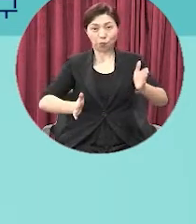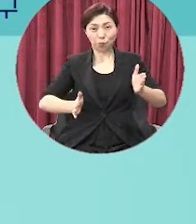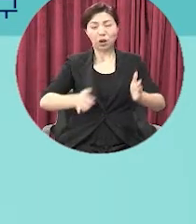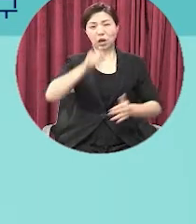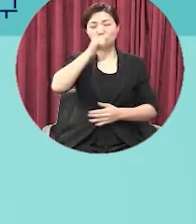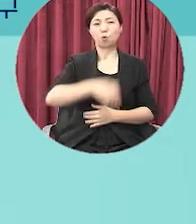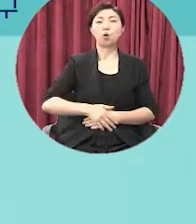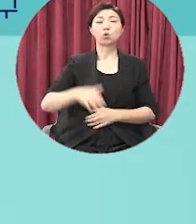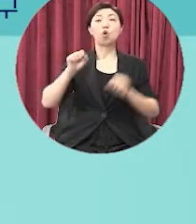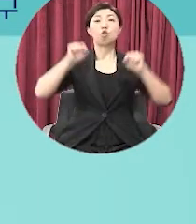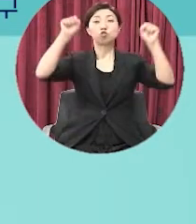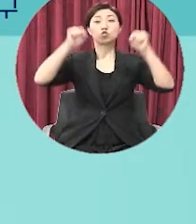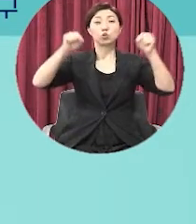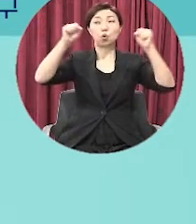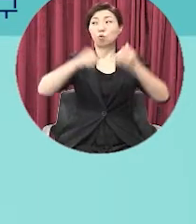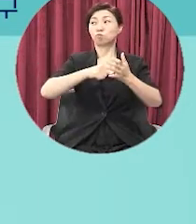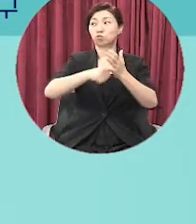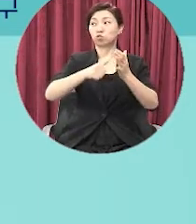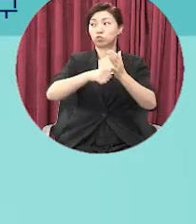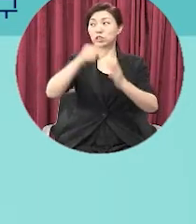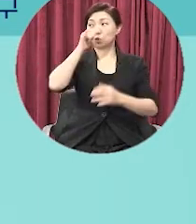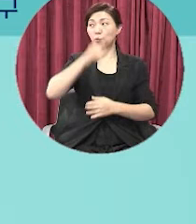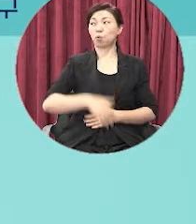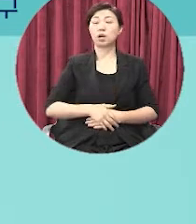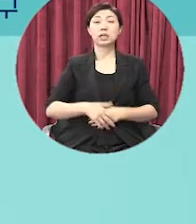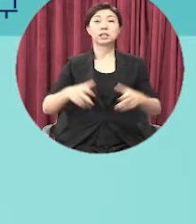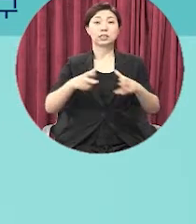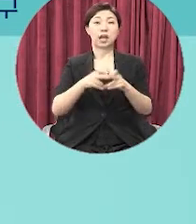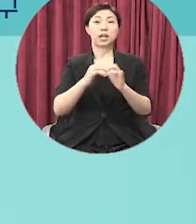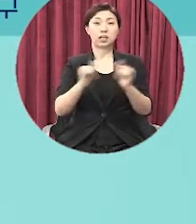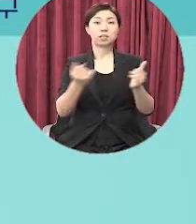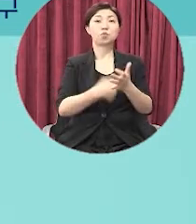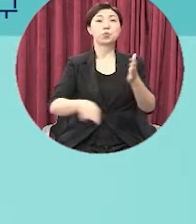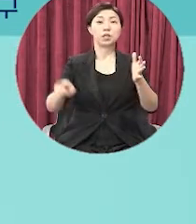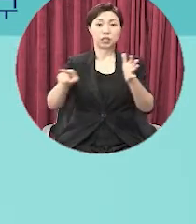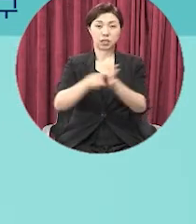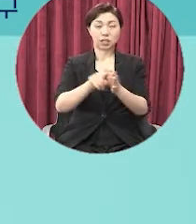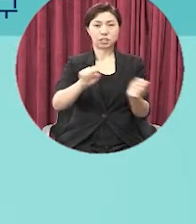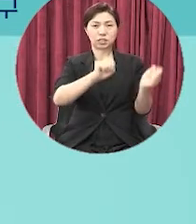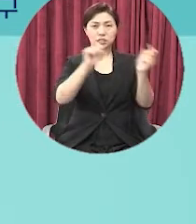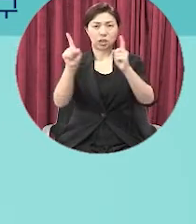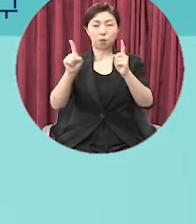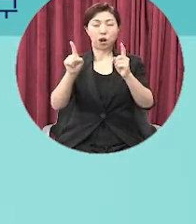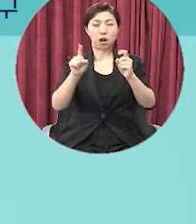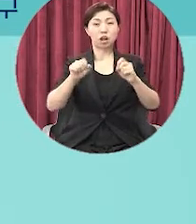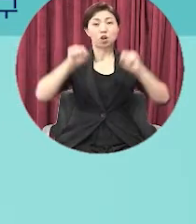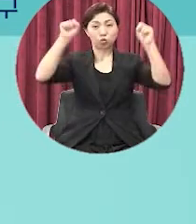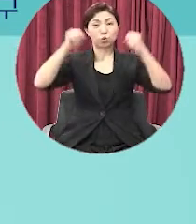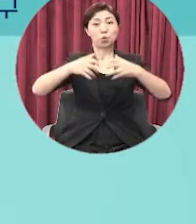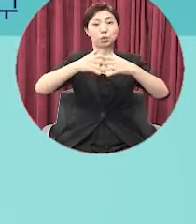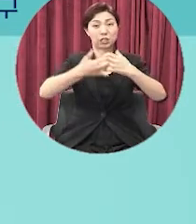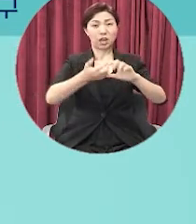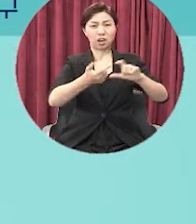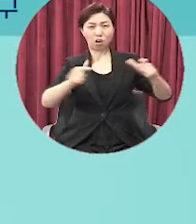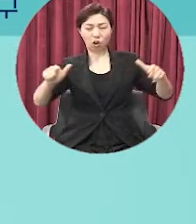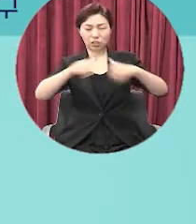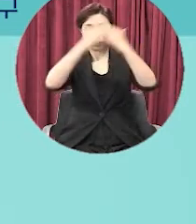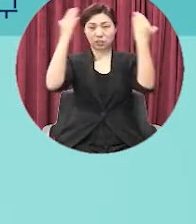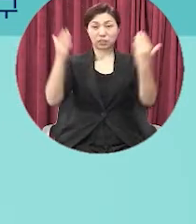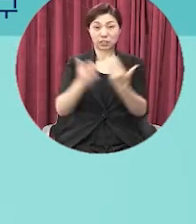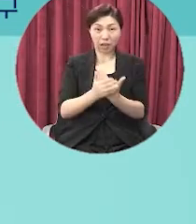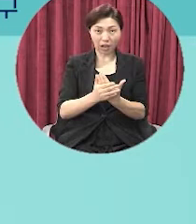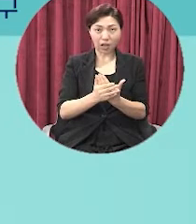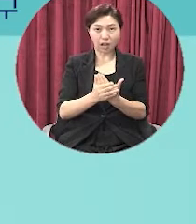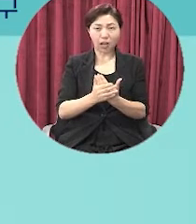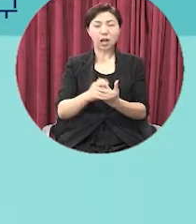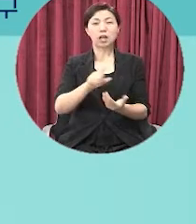장비들이 있죠 그래서 장애인을 위한 굉장히 다양한 마치 하룬 동기들이 있습니다 컷을 위해 통칭해서 제어할 어류 기기라고 있고